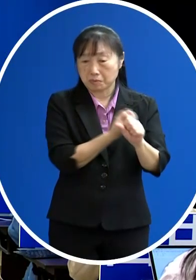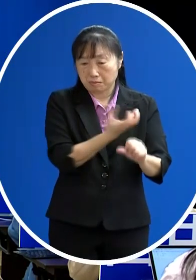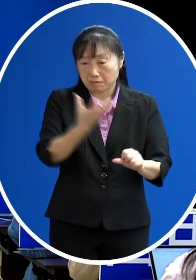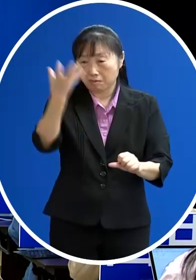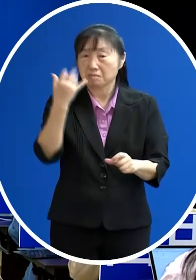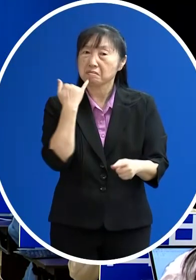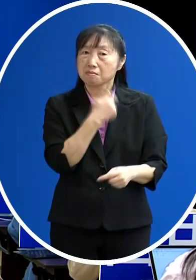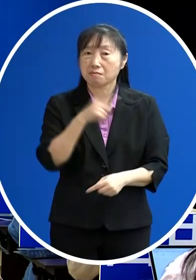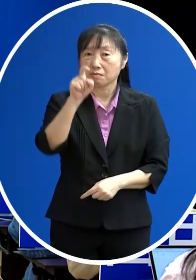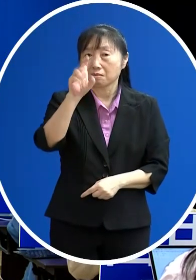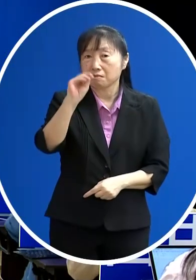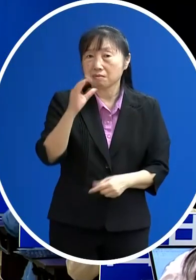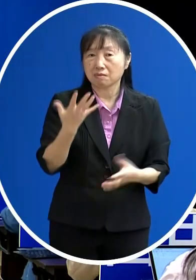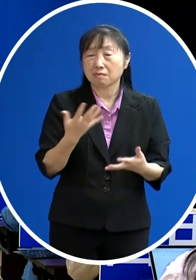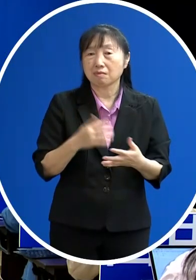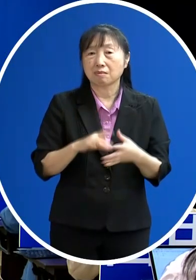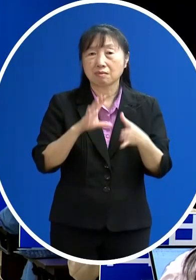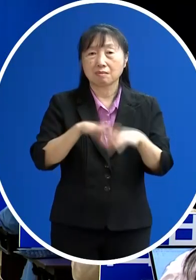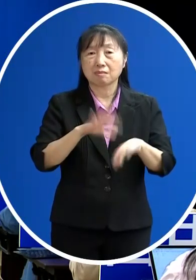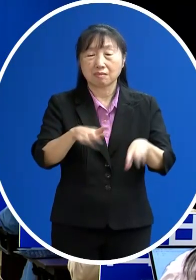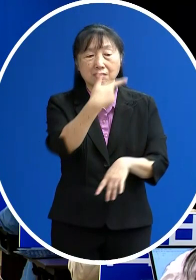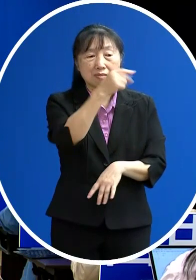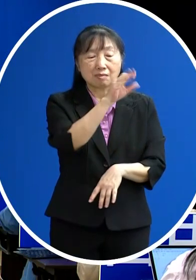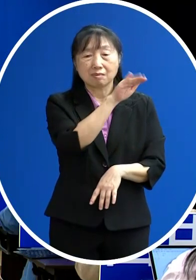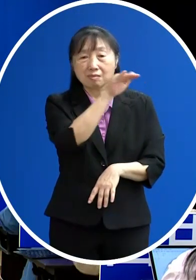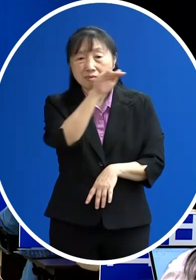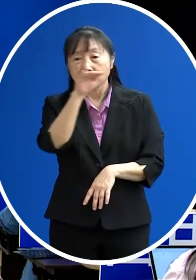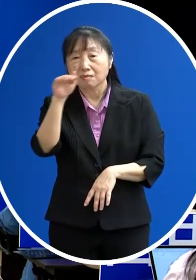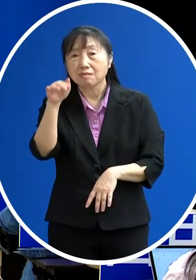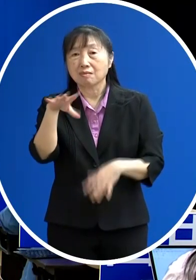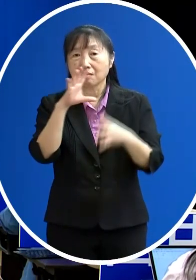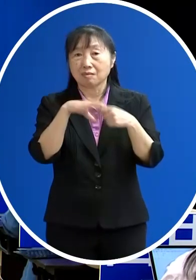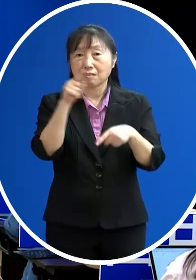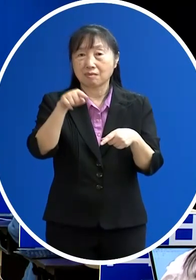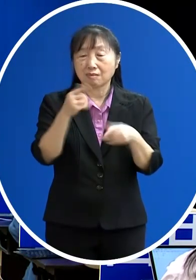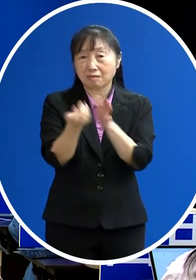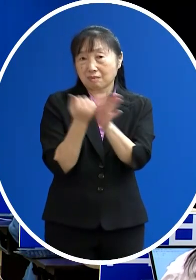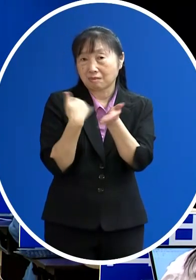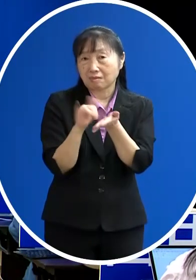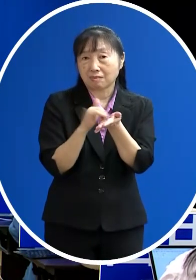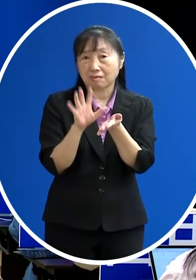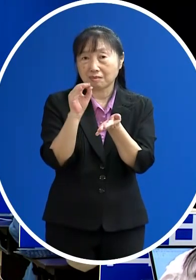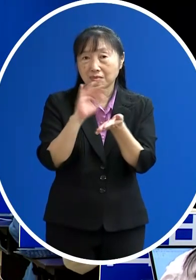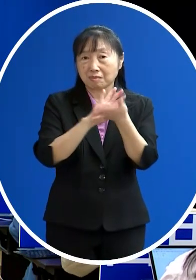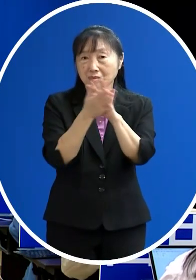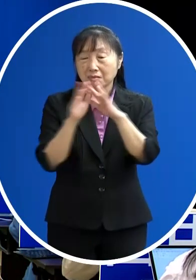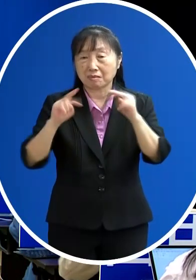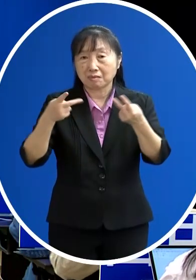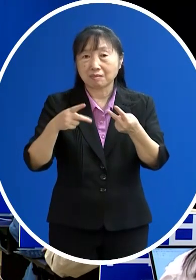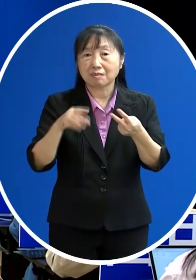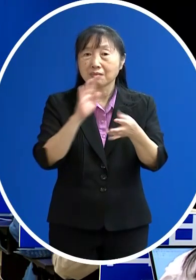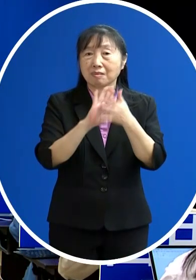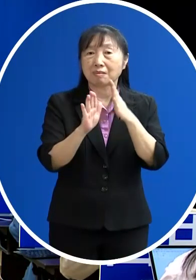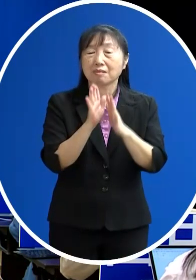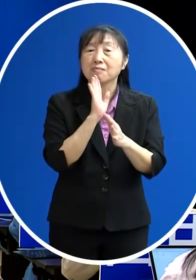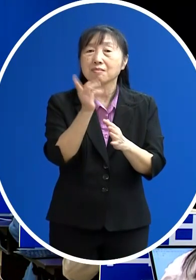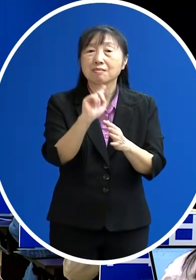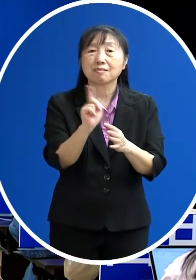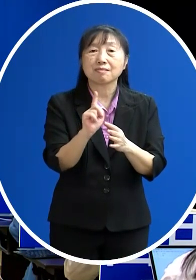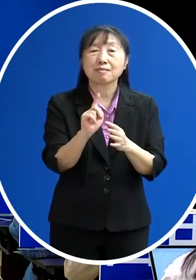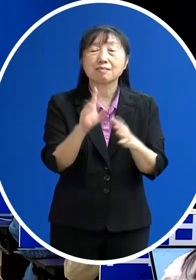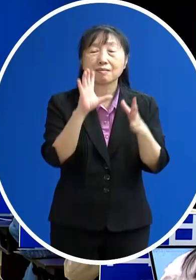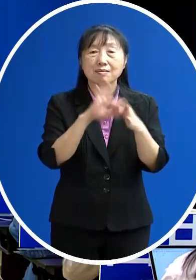少是100000，那我们现在一直都是60000的状况，所以整个趋势上面的预估有没有一些变化？还是其实这是量能造成的一个就